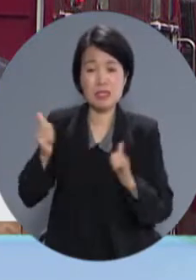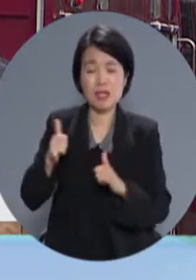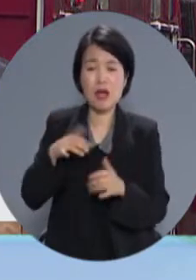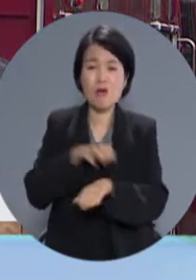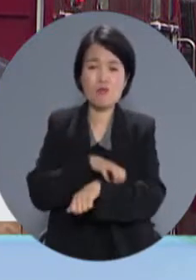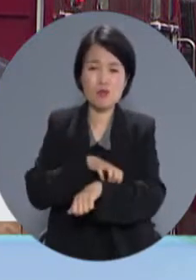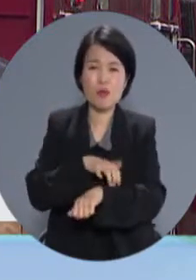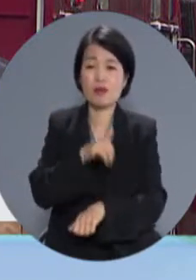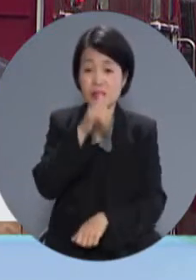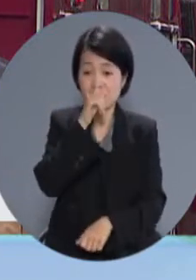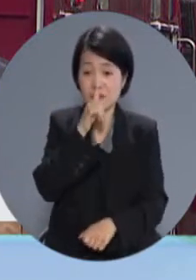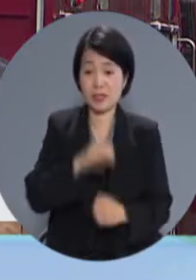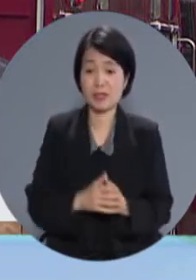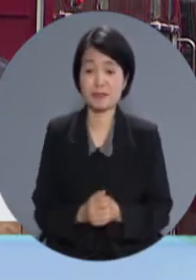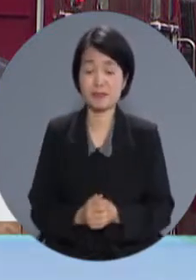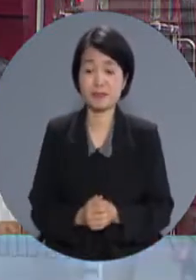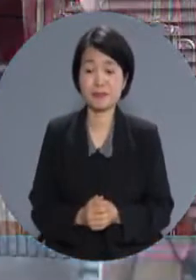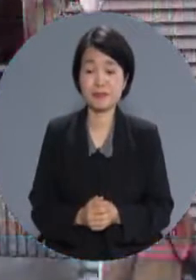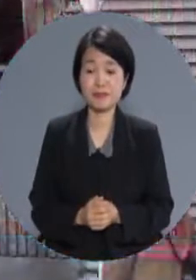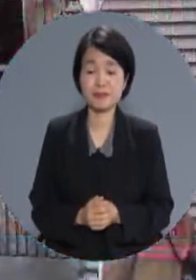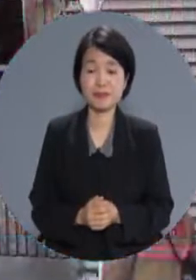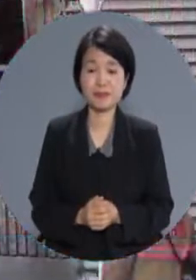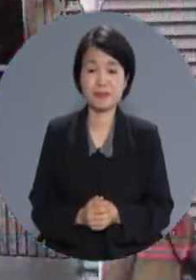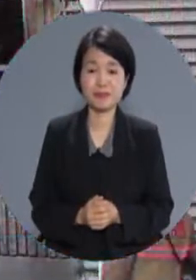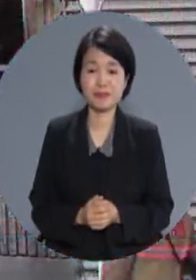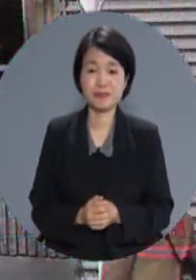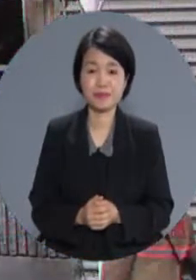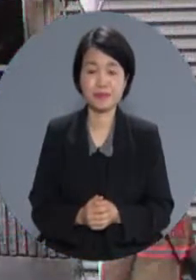겪었습니다. 강서영 기자입니다.